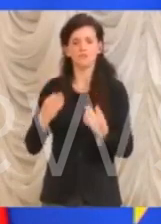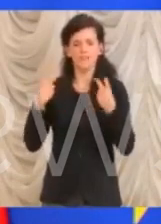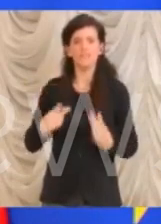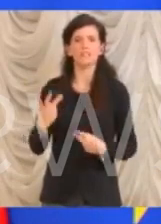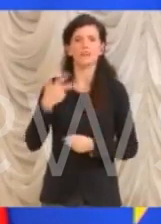ed economica